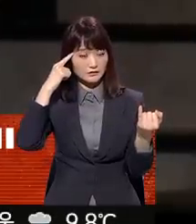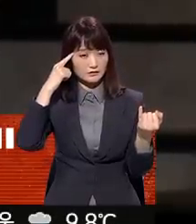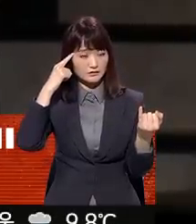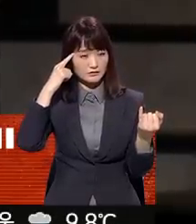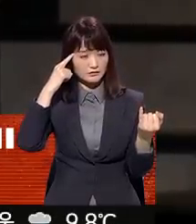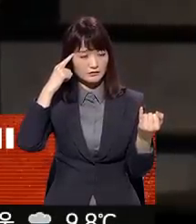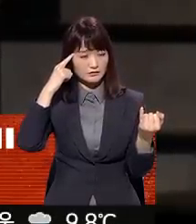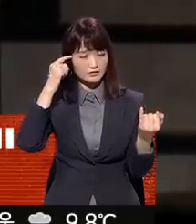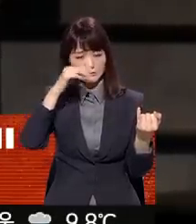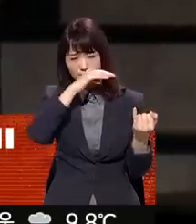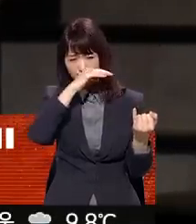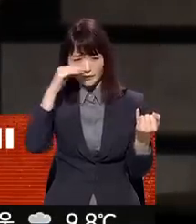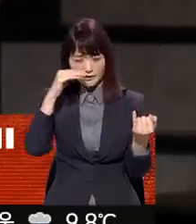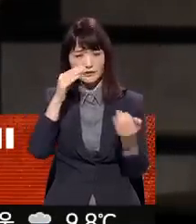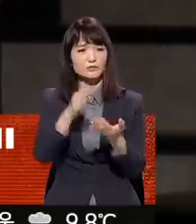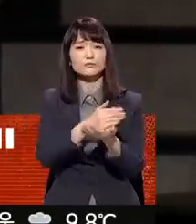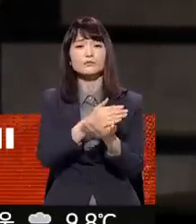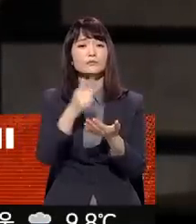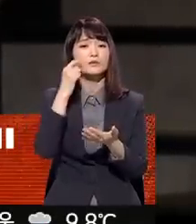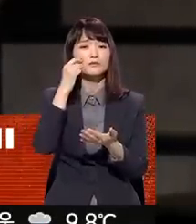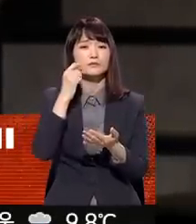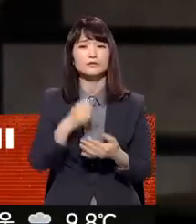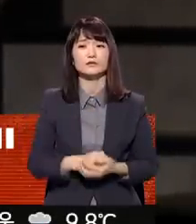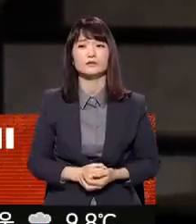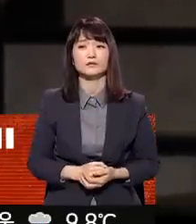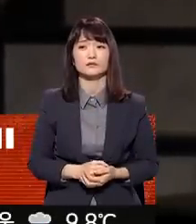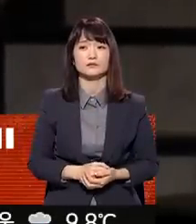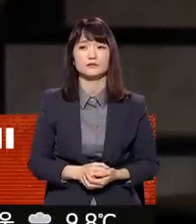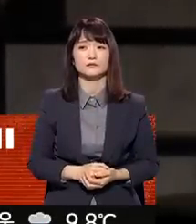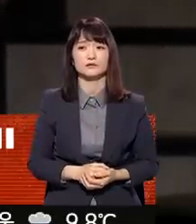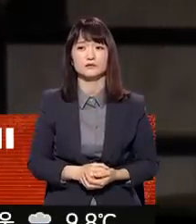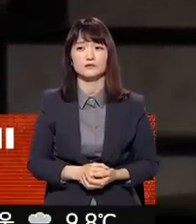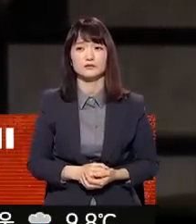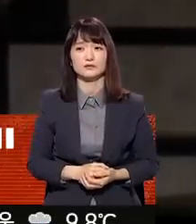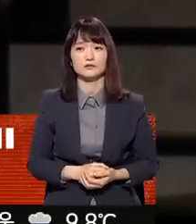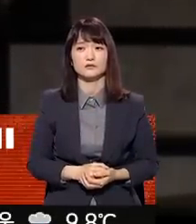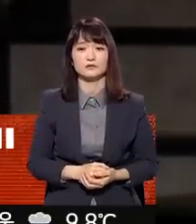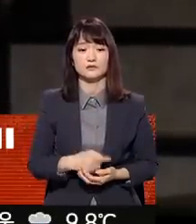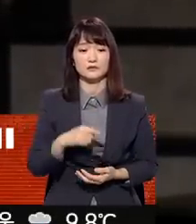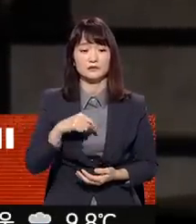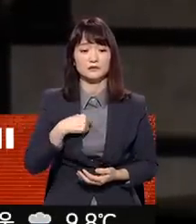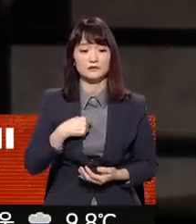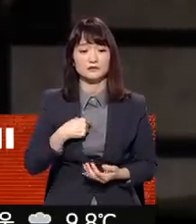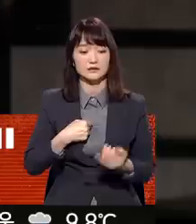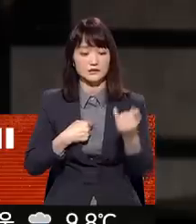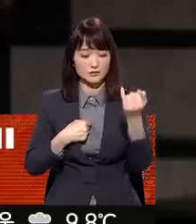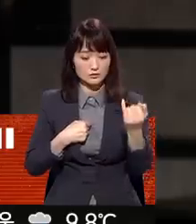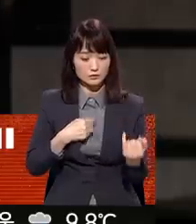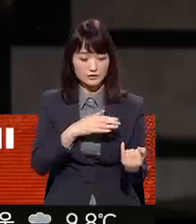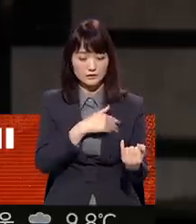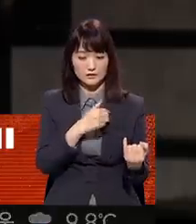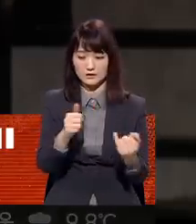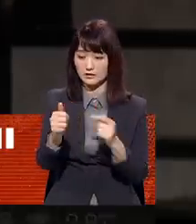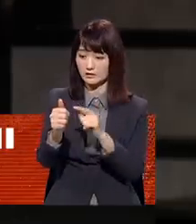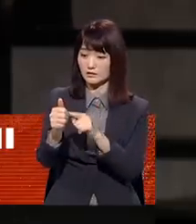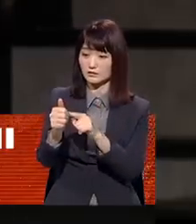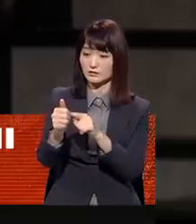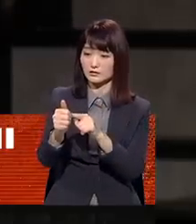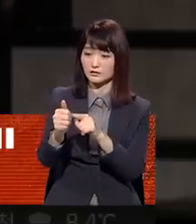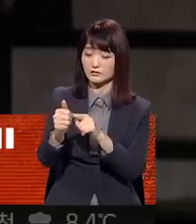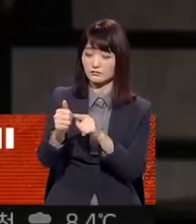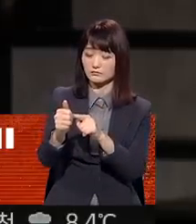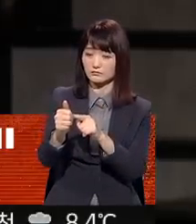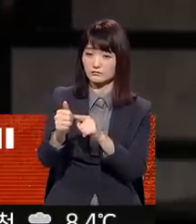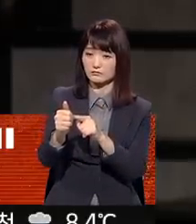있다라는 생각이 들어요. 왜냐하면은 지금 객관적인 사실이 그렇고 결정적으로 자기의 동생의 내연남이었는데도 이 사실을 받아들이고 있지 않다는